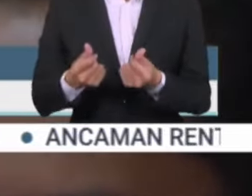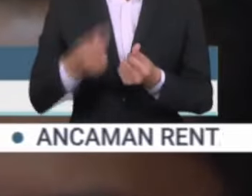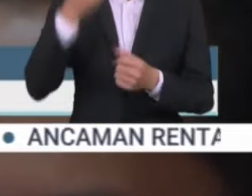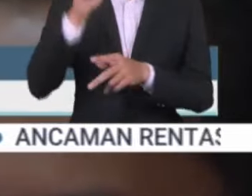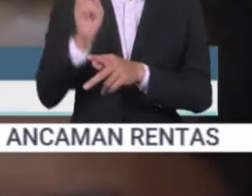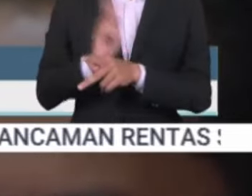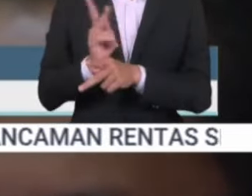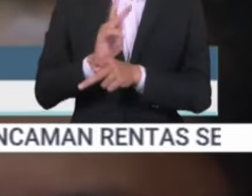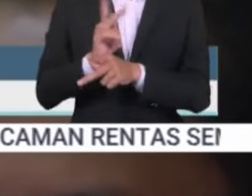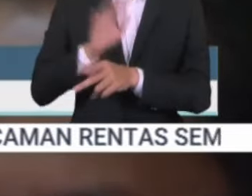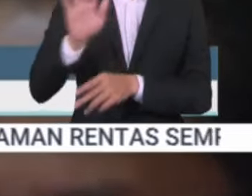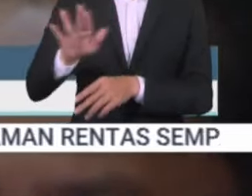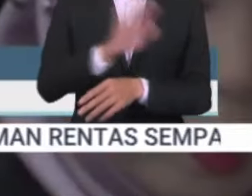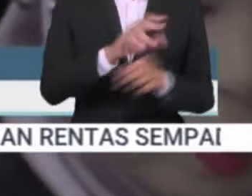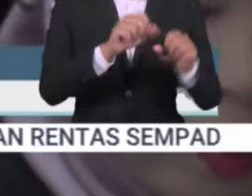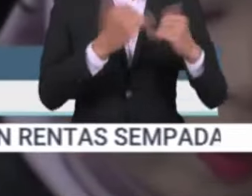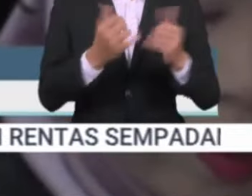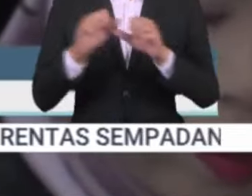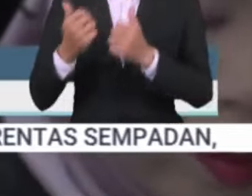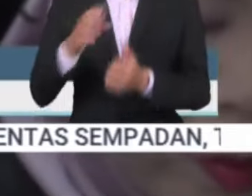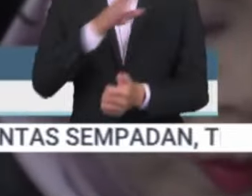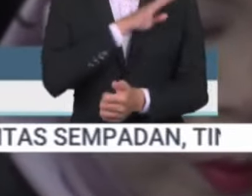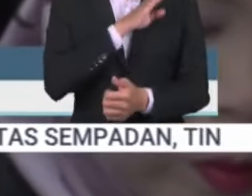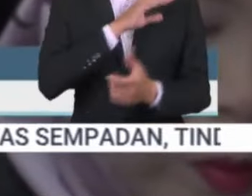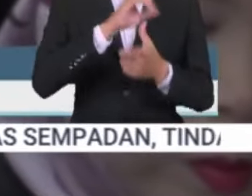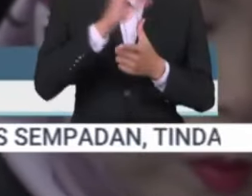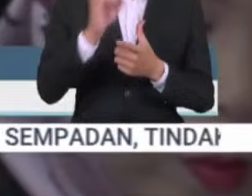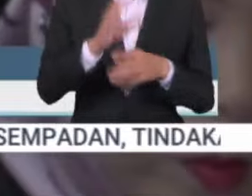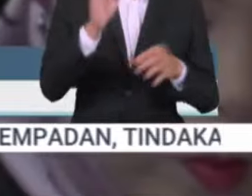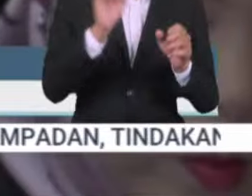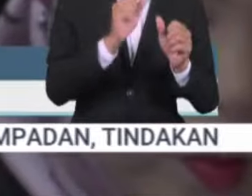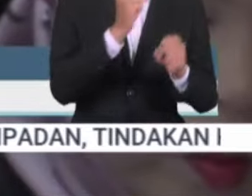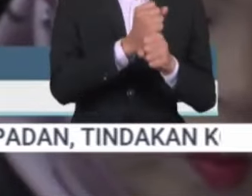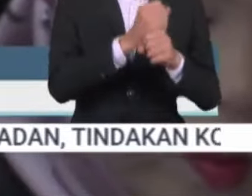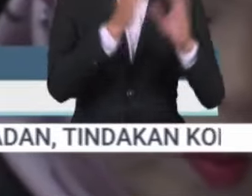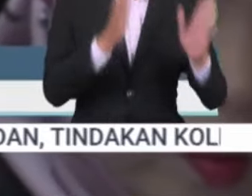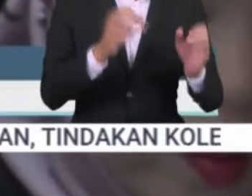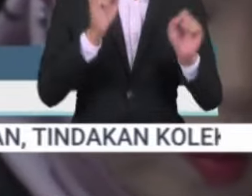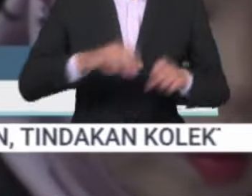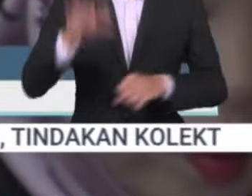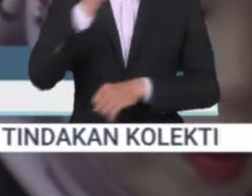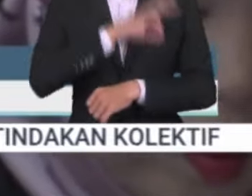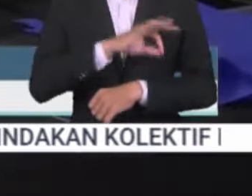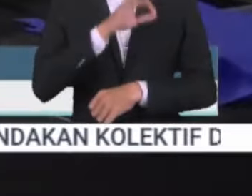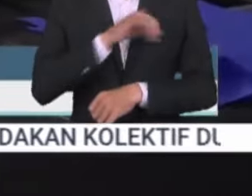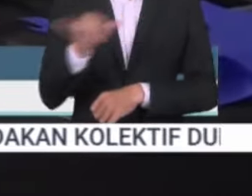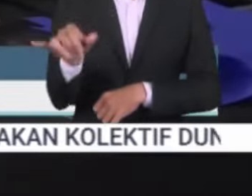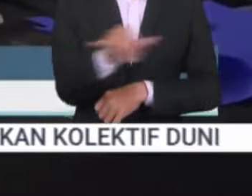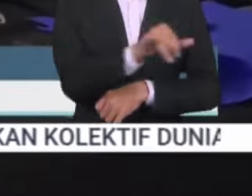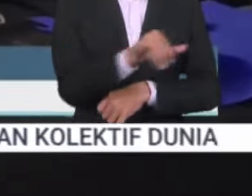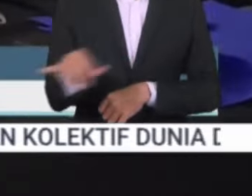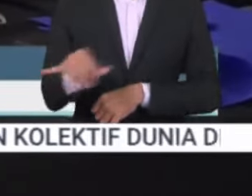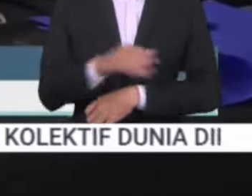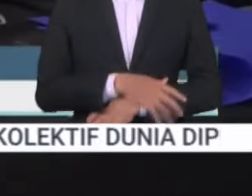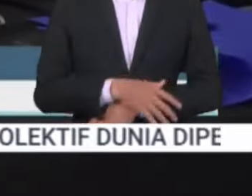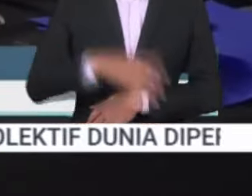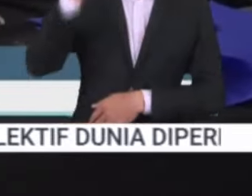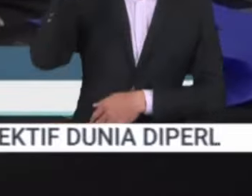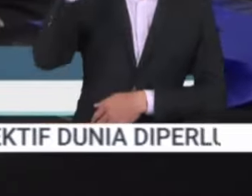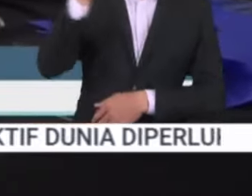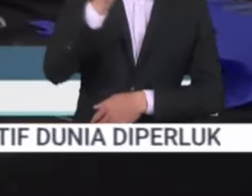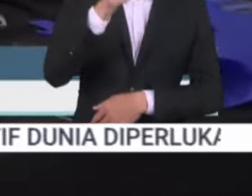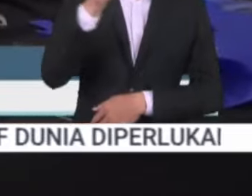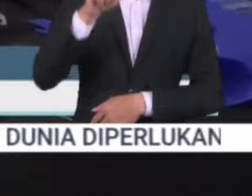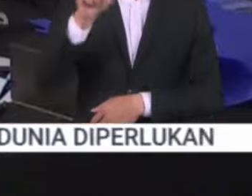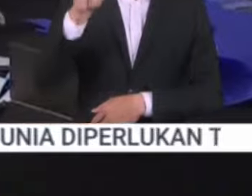memastikan pihak berkepentingan sama ada majikan mahupun pekerja mendapat manfaat sewajarnya. Dalam pada itu, Dato' Azman